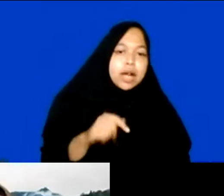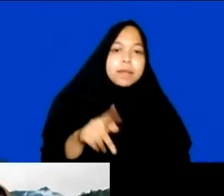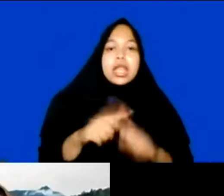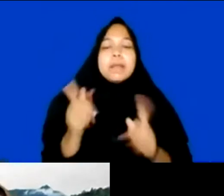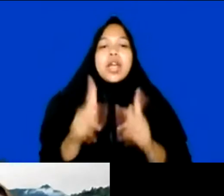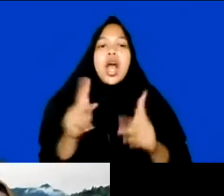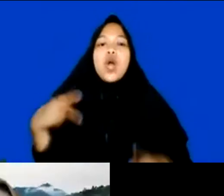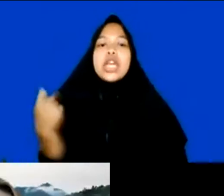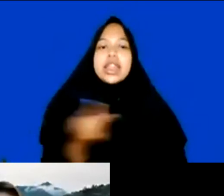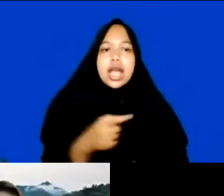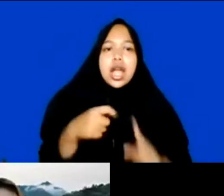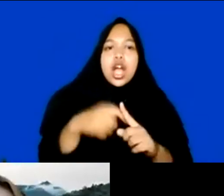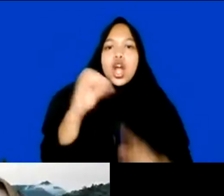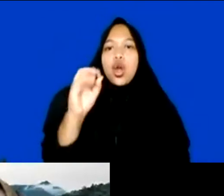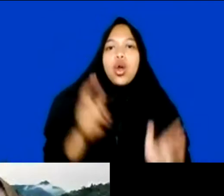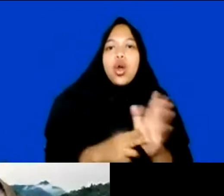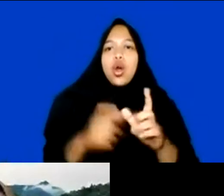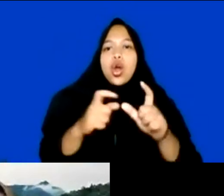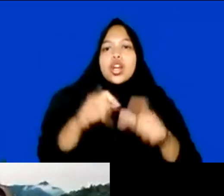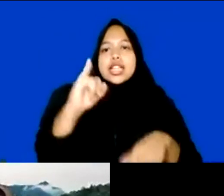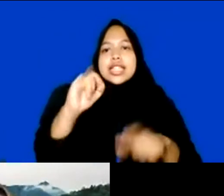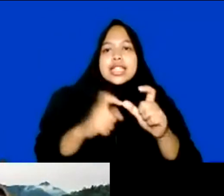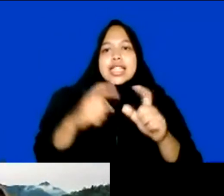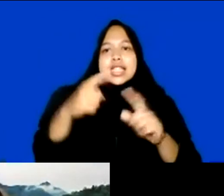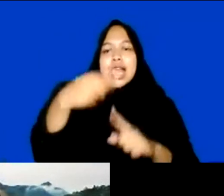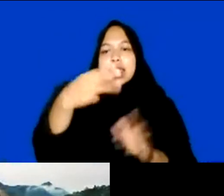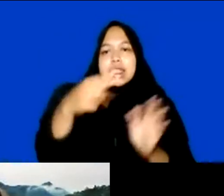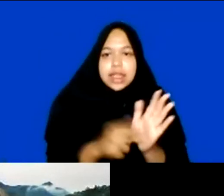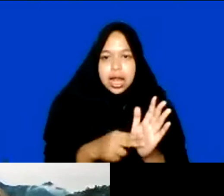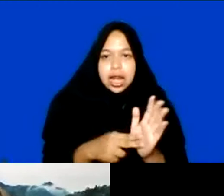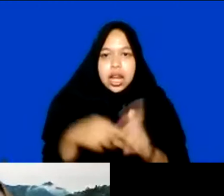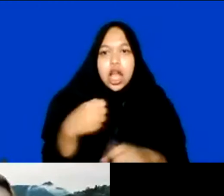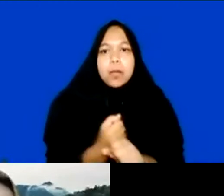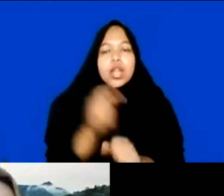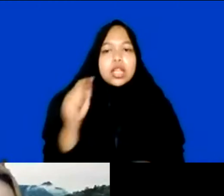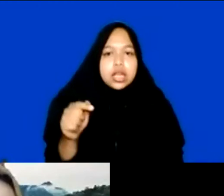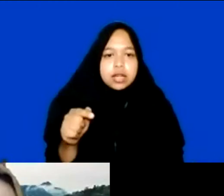membangun brand ini dan akhirnya dia punya khas dan dia